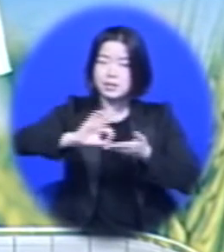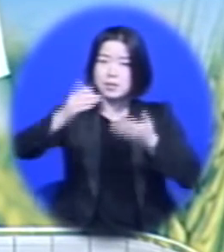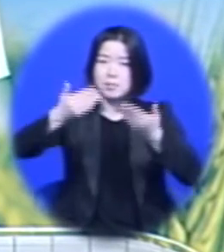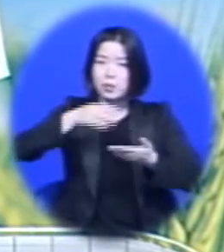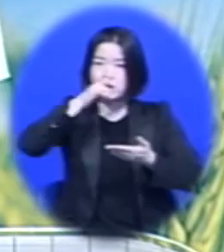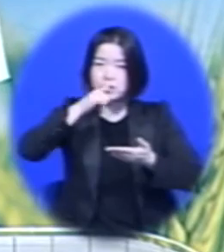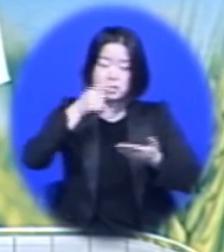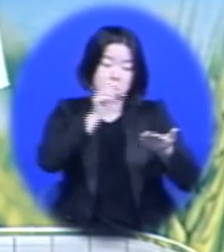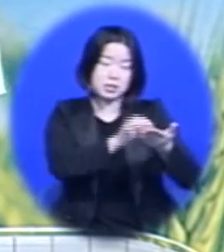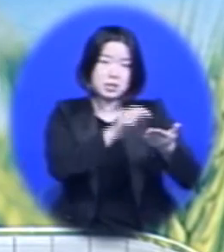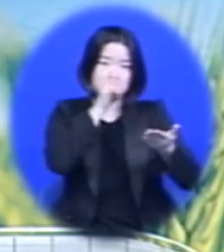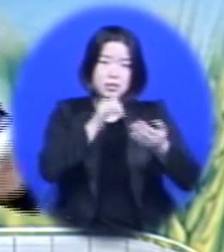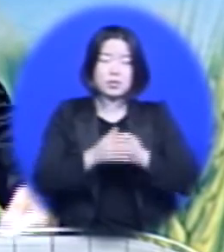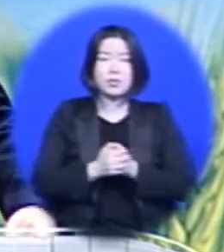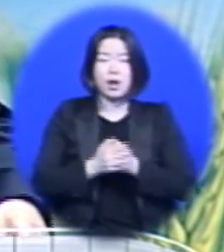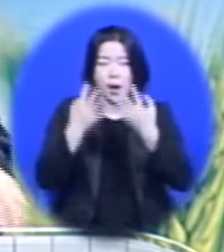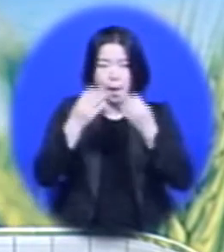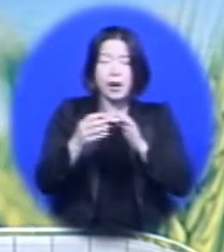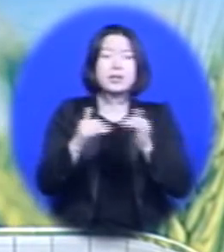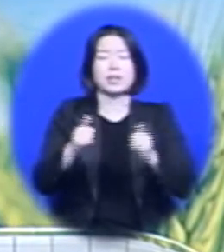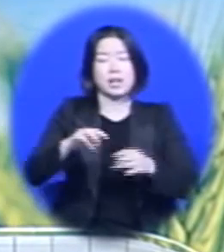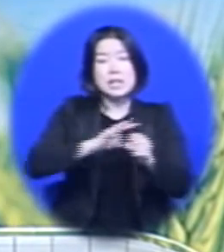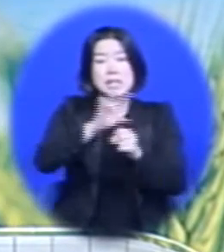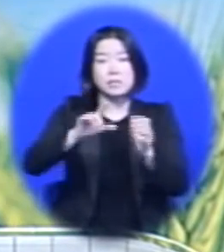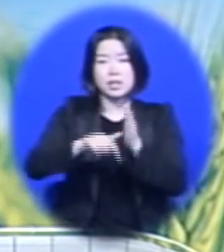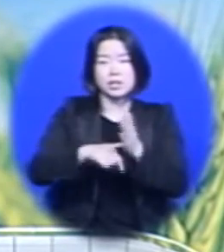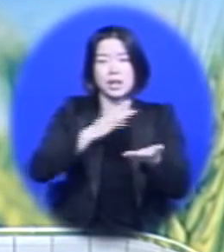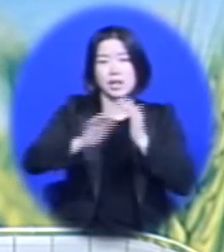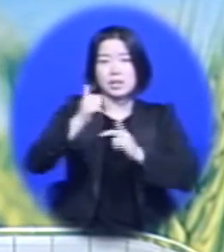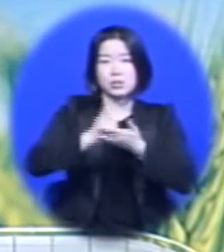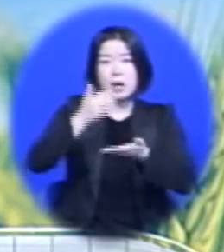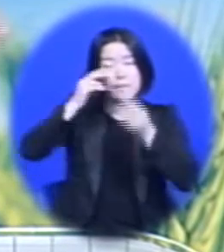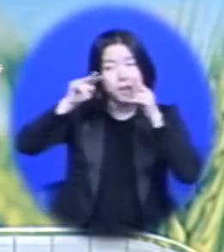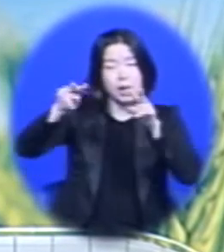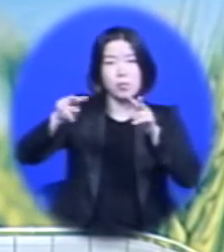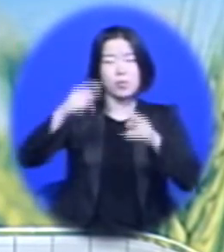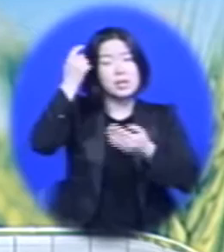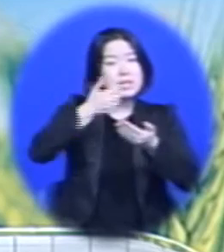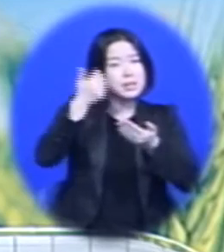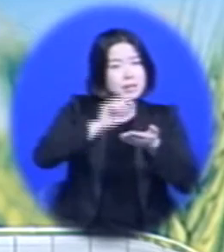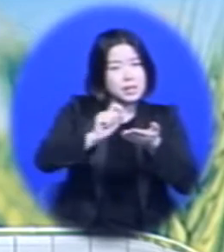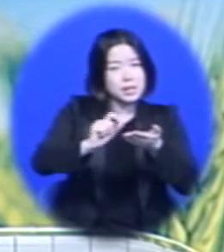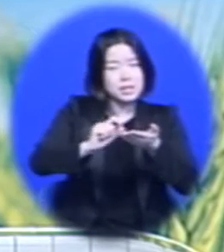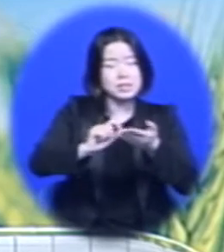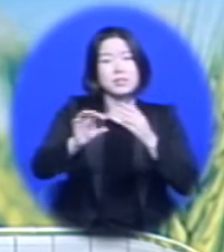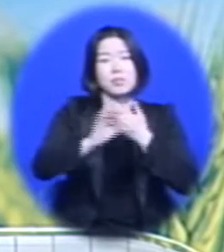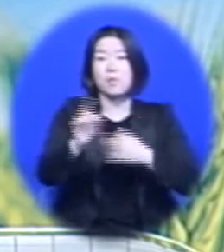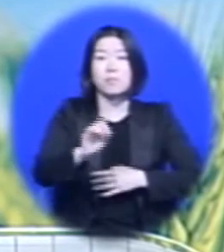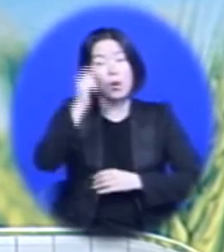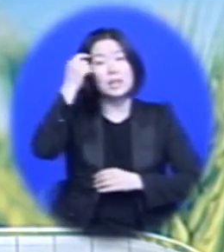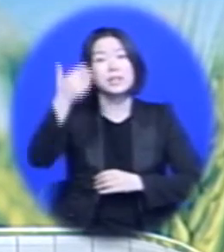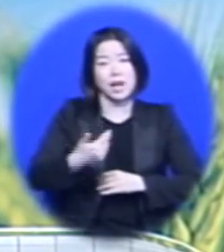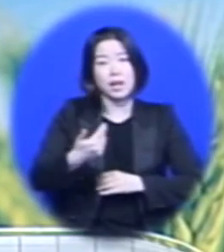보여주고 있습니다. 많은 분들이 24시간 예수님을 바라보고 영성 일기만 쓰게 하면 뭐하냐 그렇게